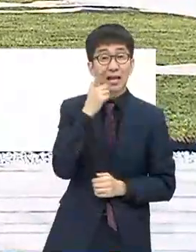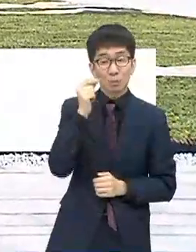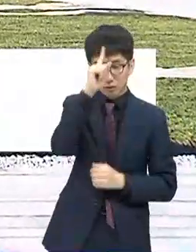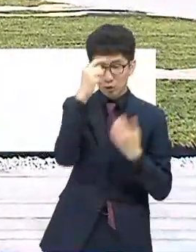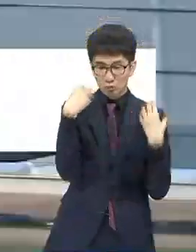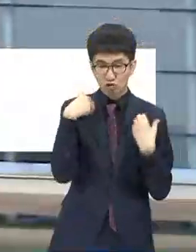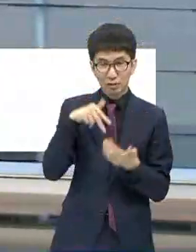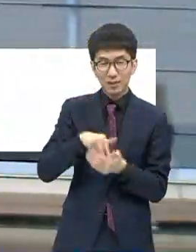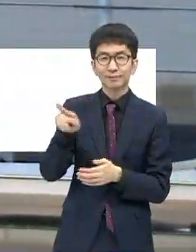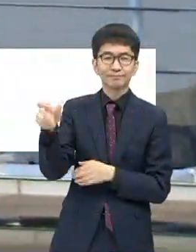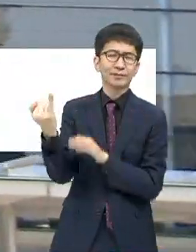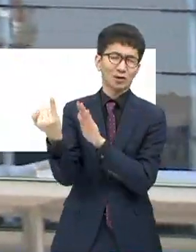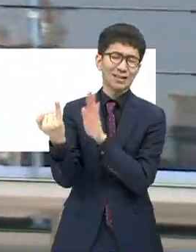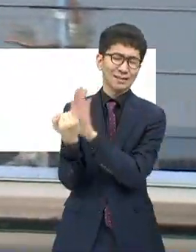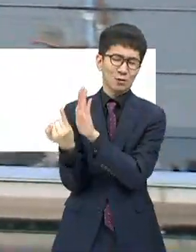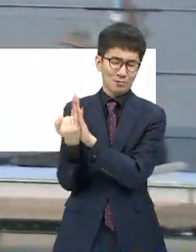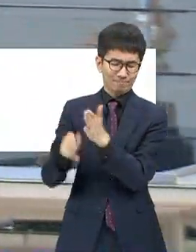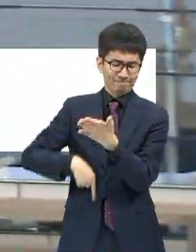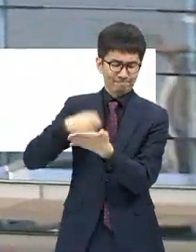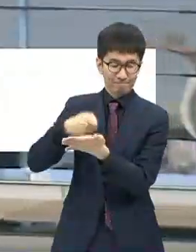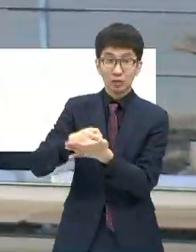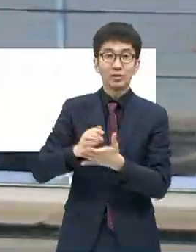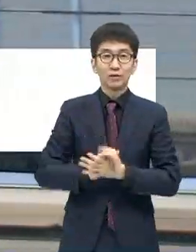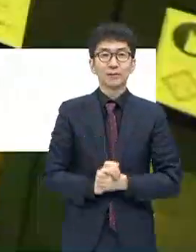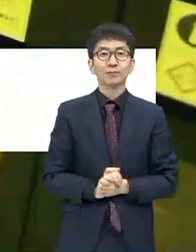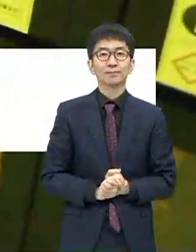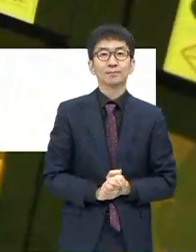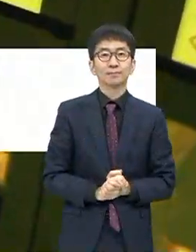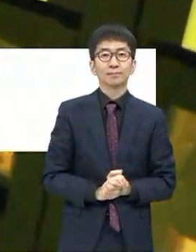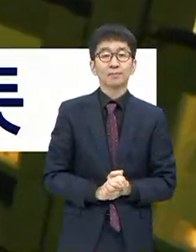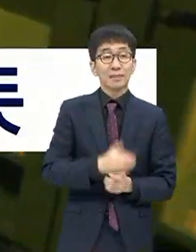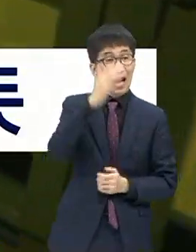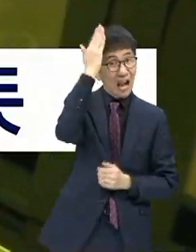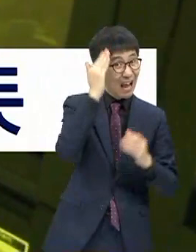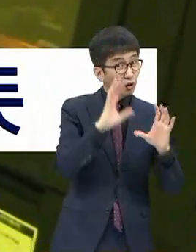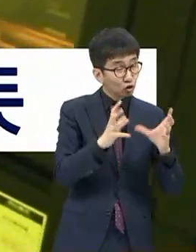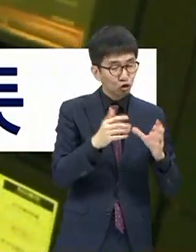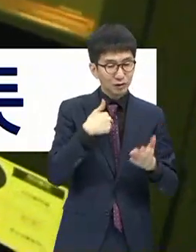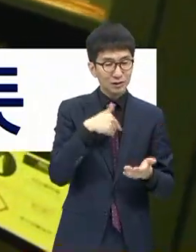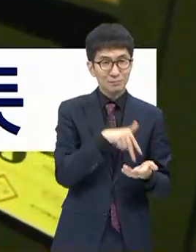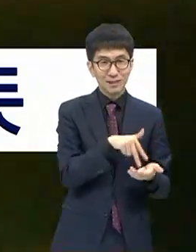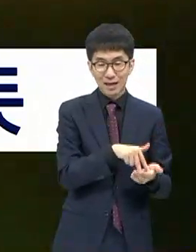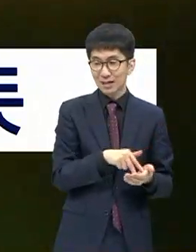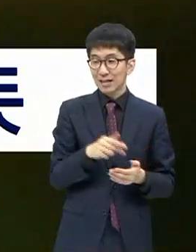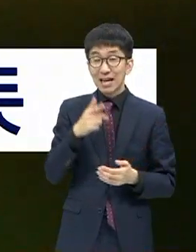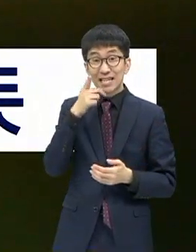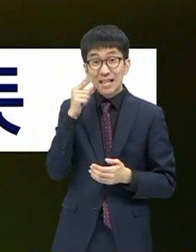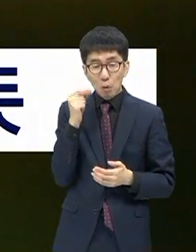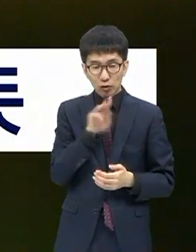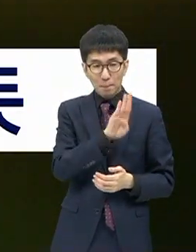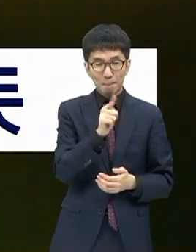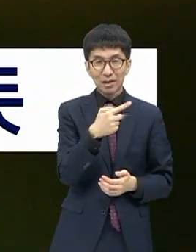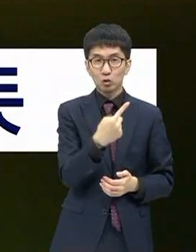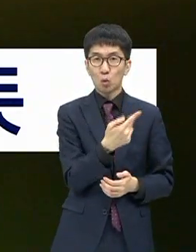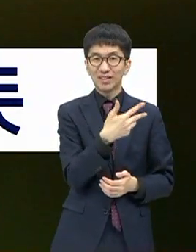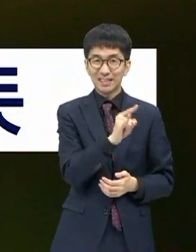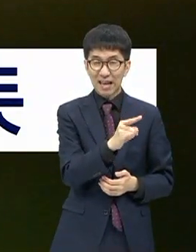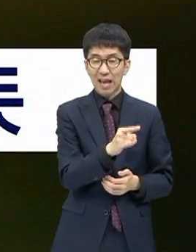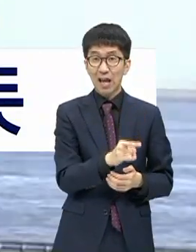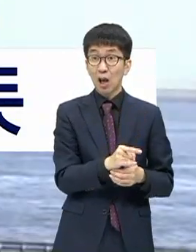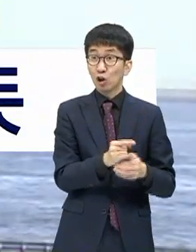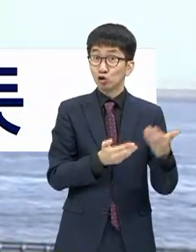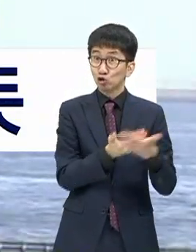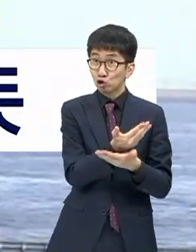나이지리아 후보 지지를 결정한 것으로 보입니다 한국이 일본의 반도체 수출 규제를 w 키 5 에 제소한